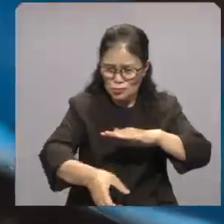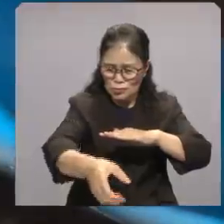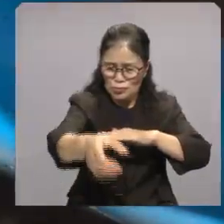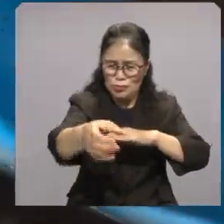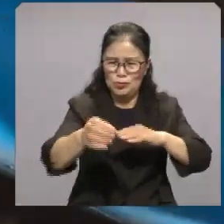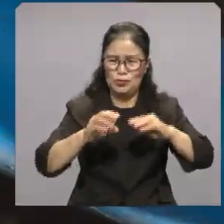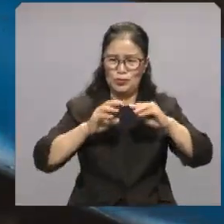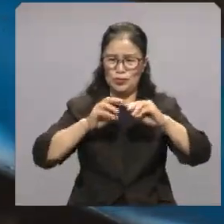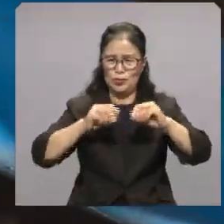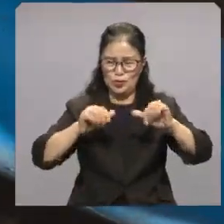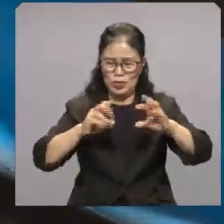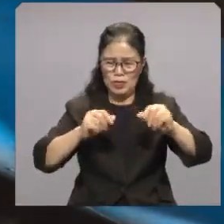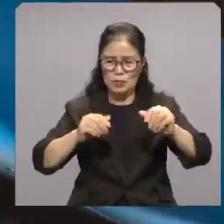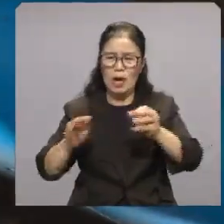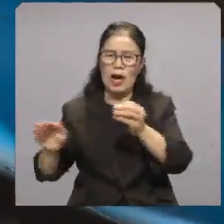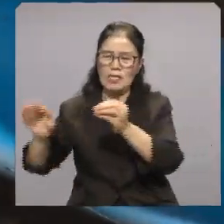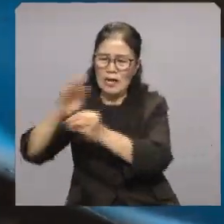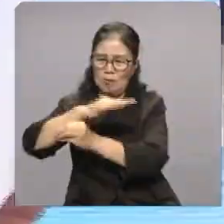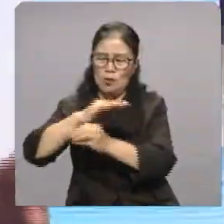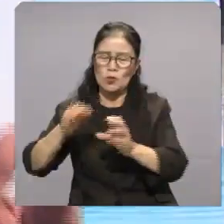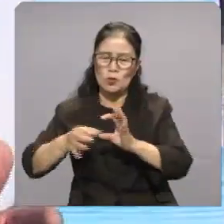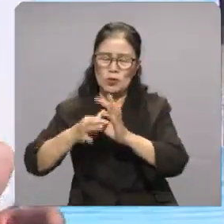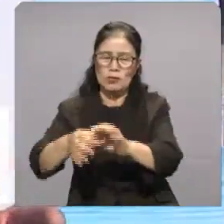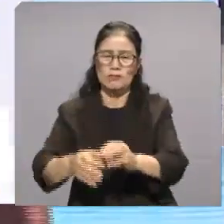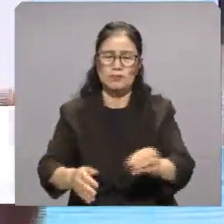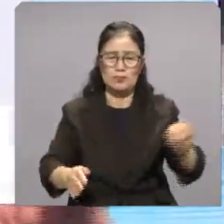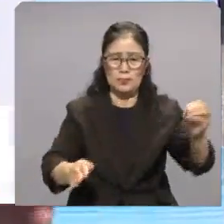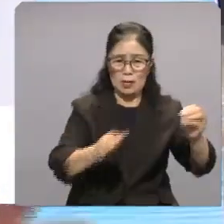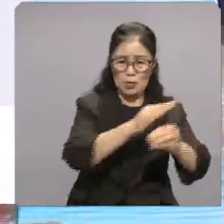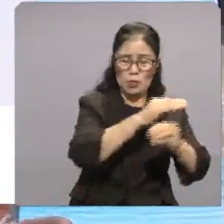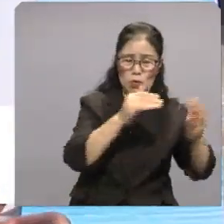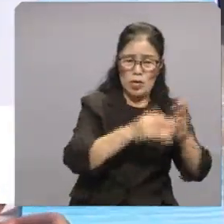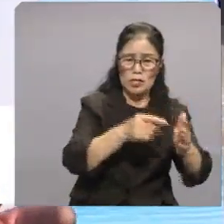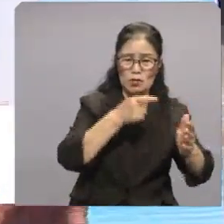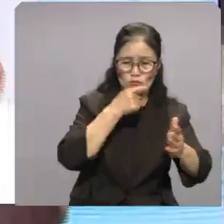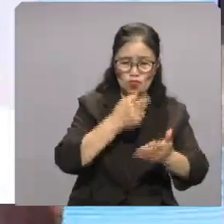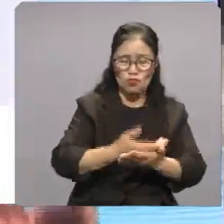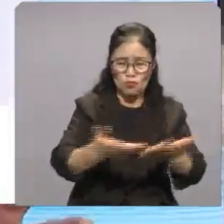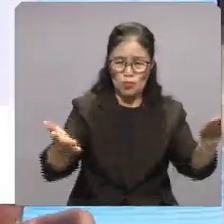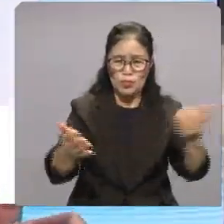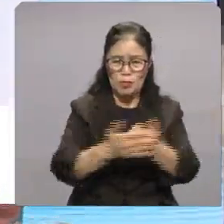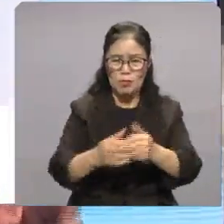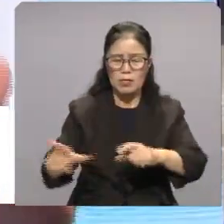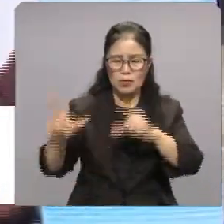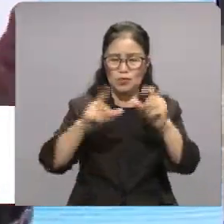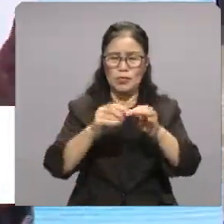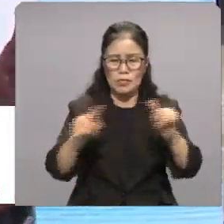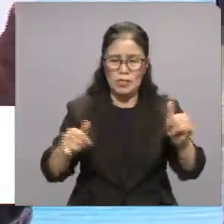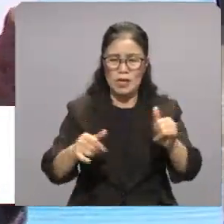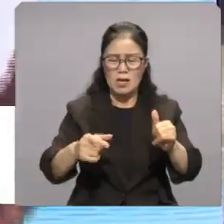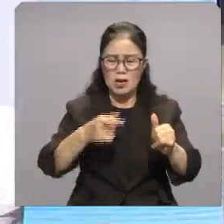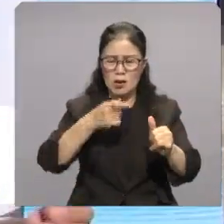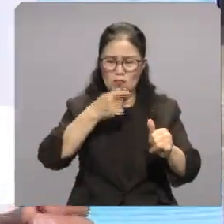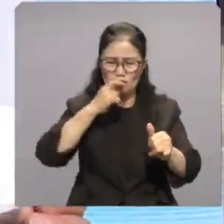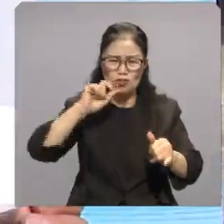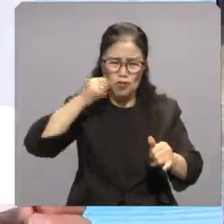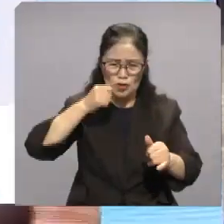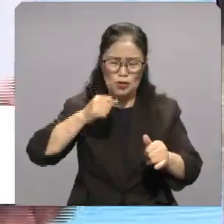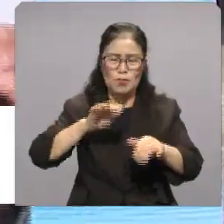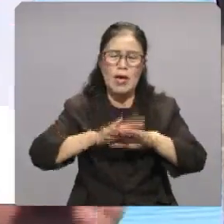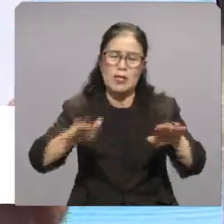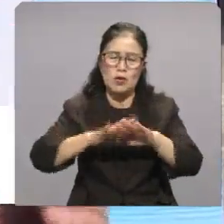육지와 장봉도를 이은 겁니다. 장봉도까지의 상수도 공급으로 지역 주민들의 급수난 해소는